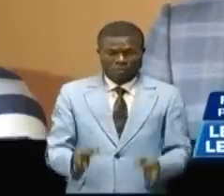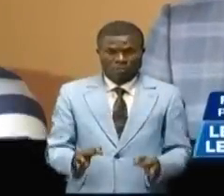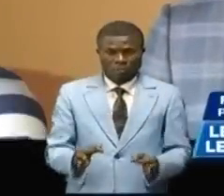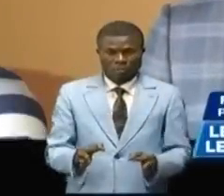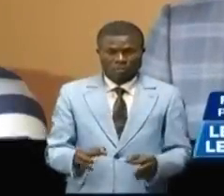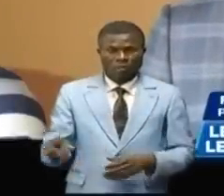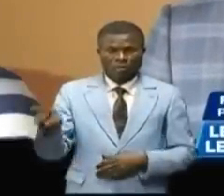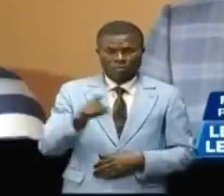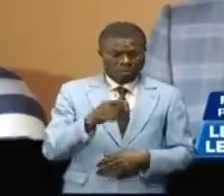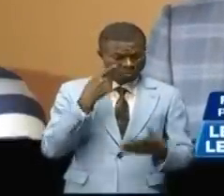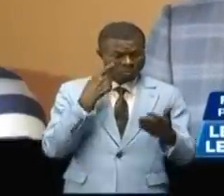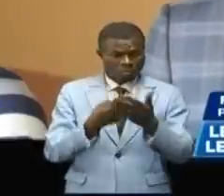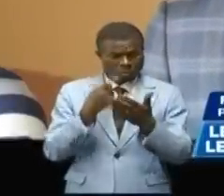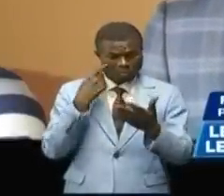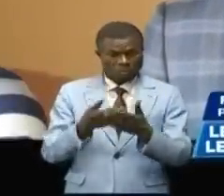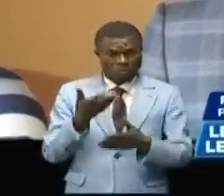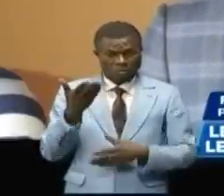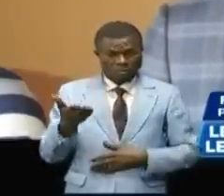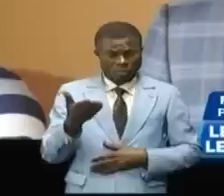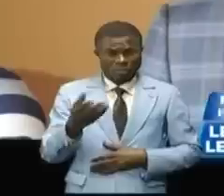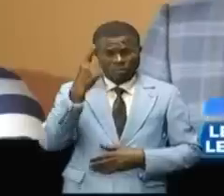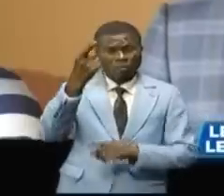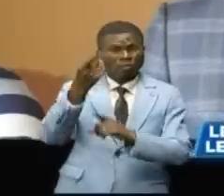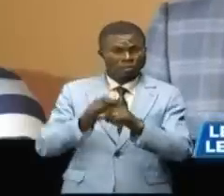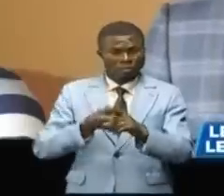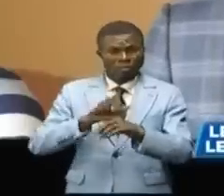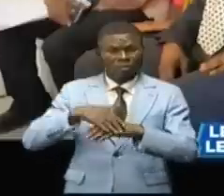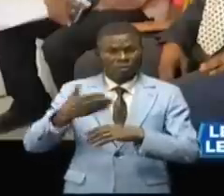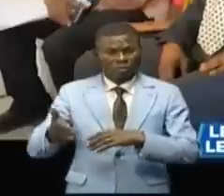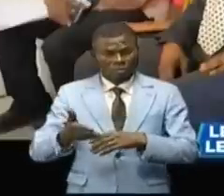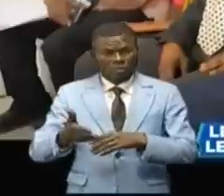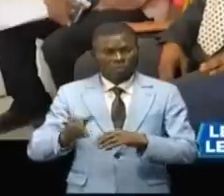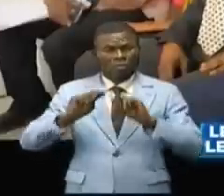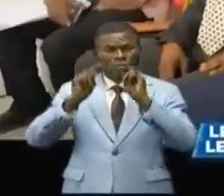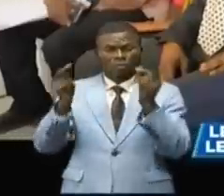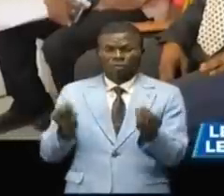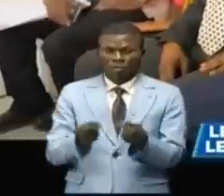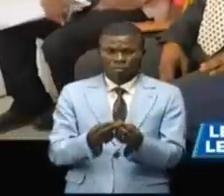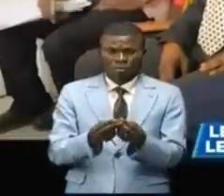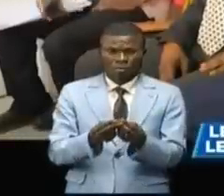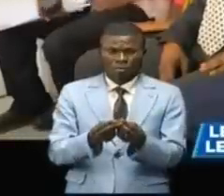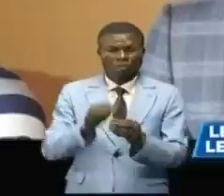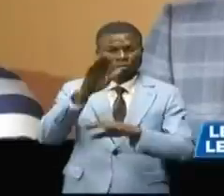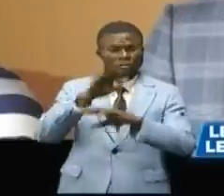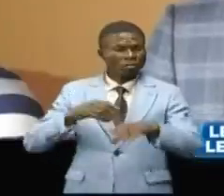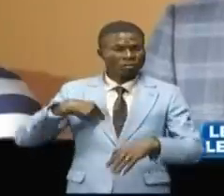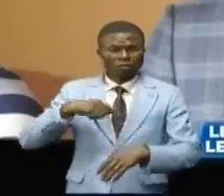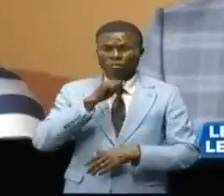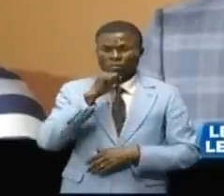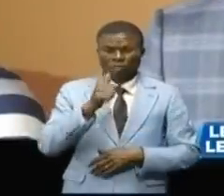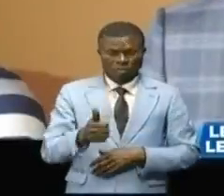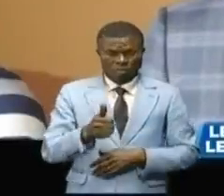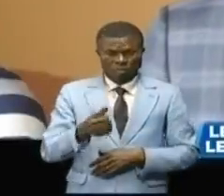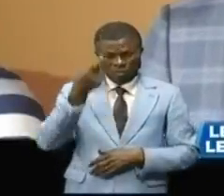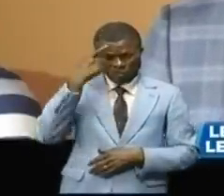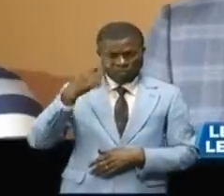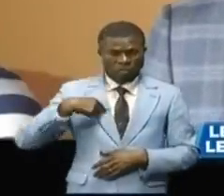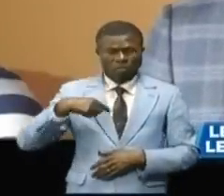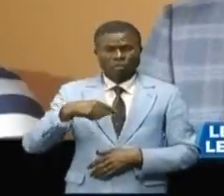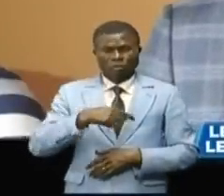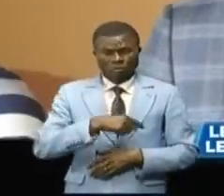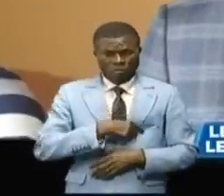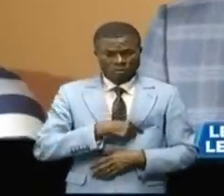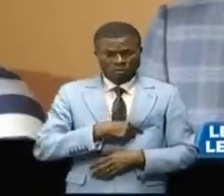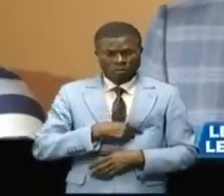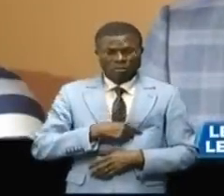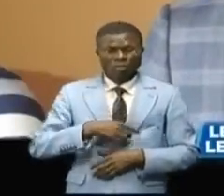comme vous pouvez le remarquer, un mois après, la plénière n'a jamais été convoquée pour que nous puissions